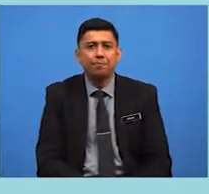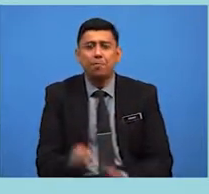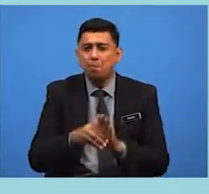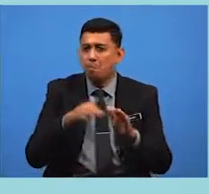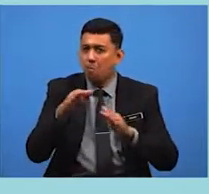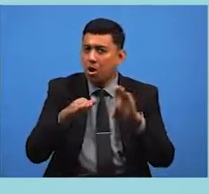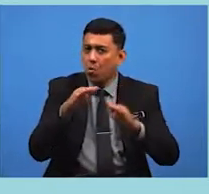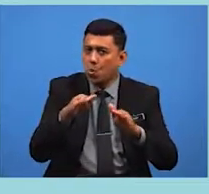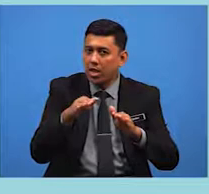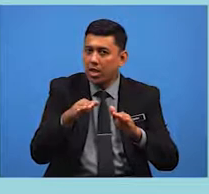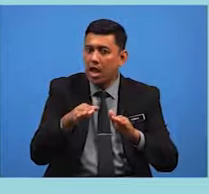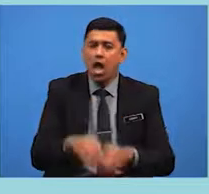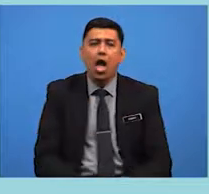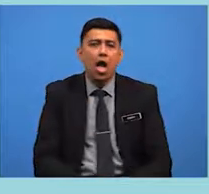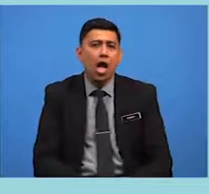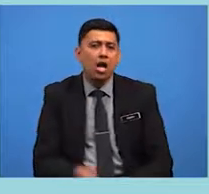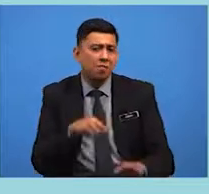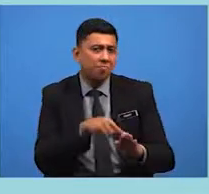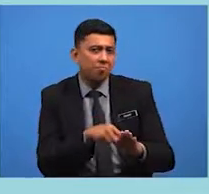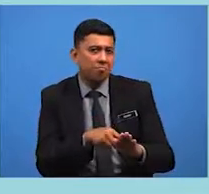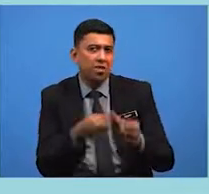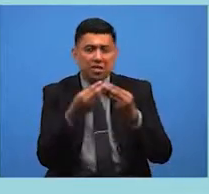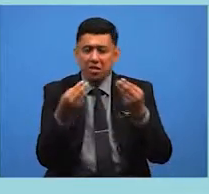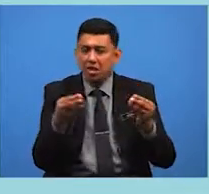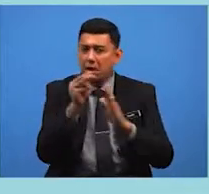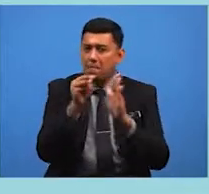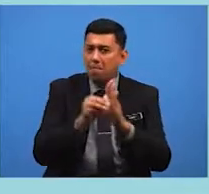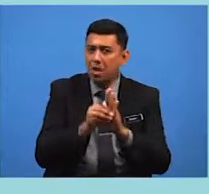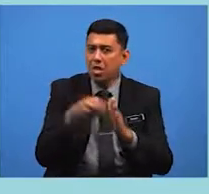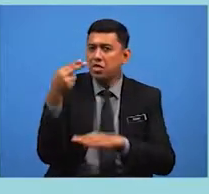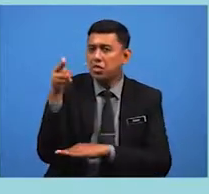Mengorak telapak di tanah menghijau.